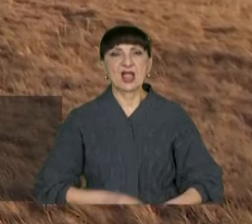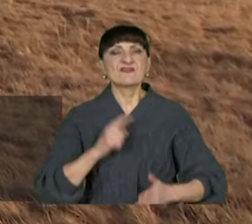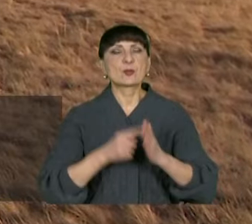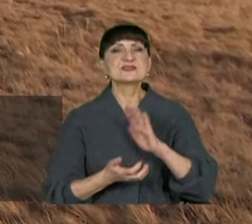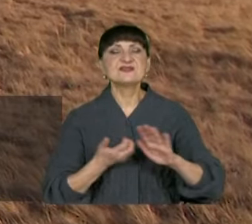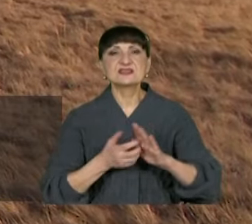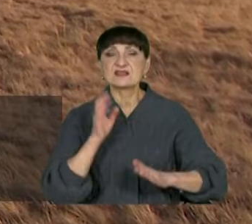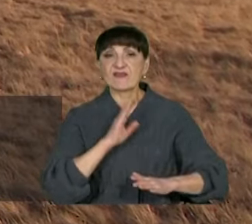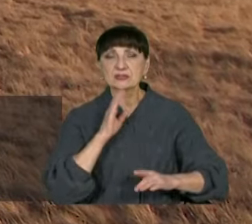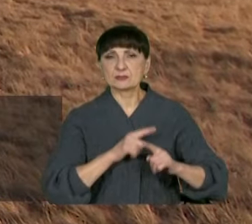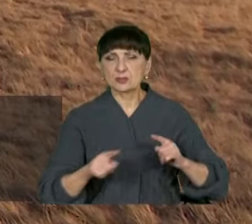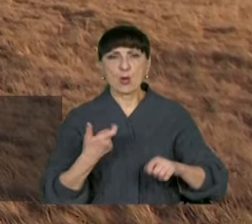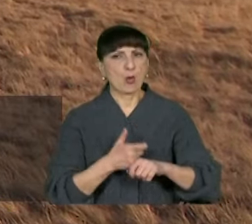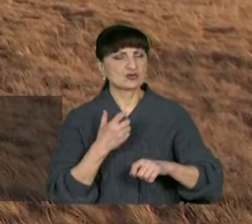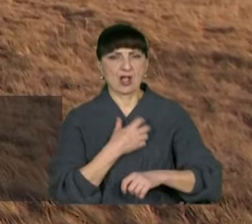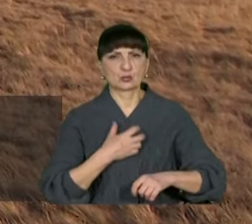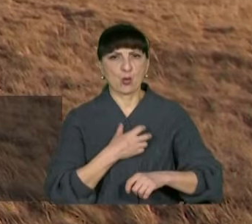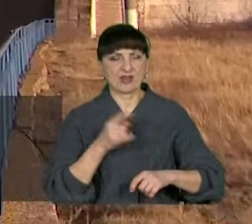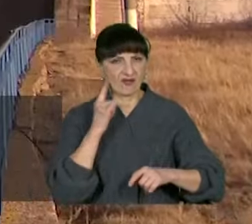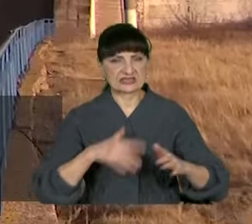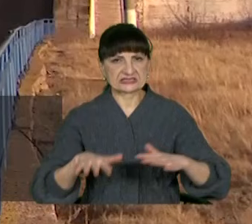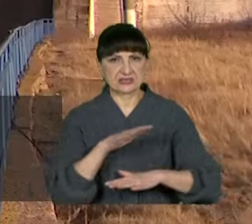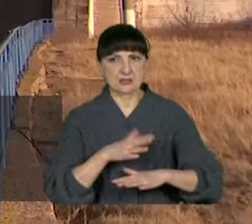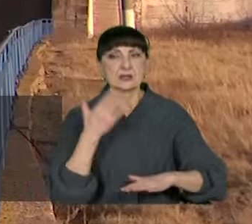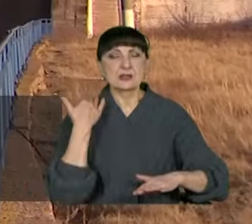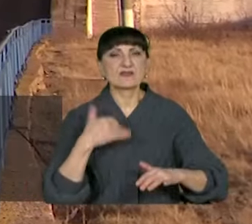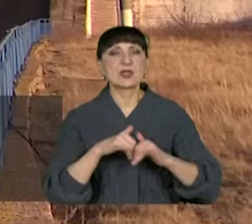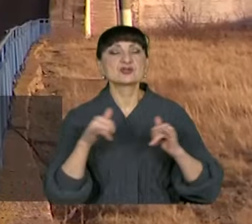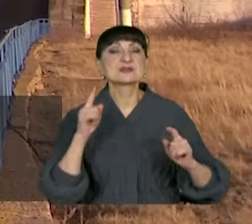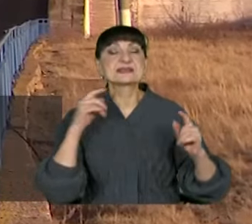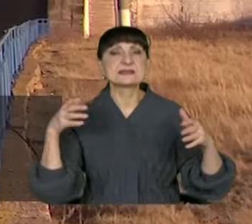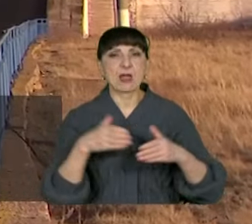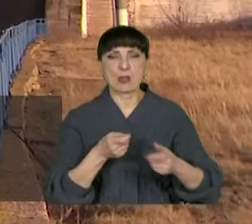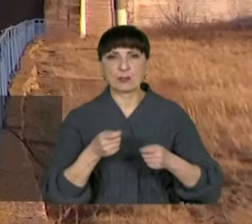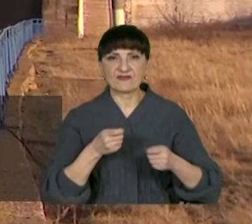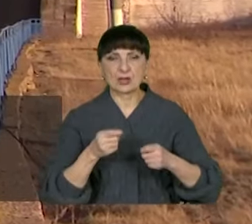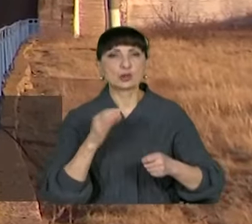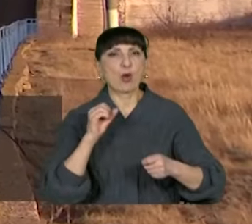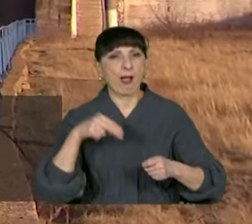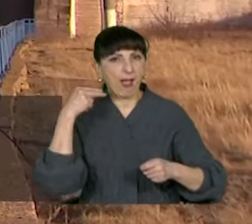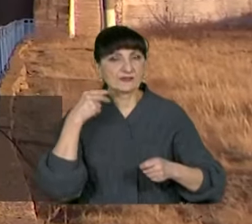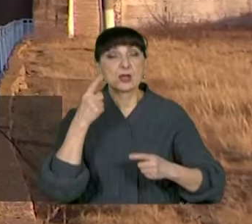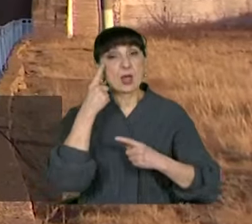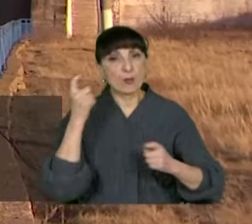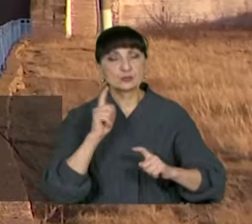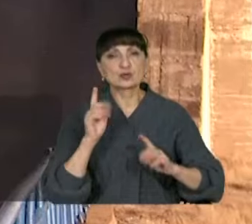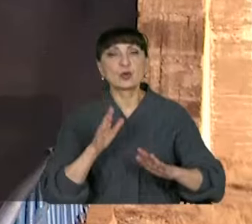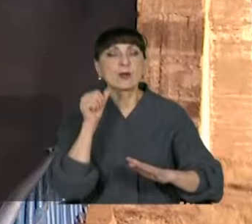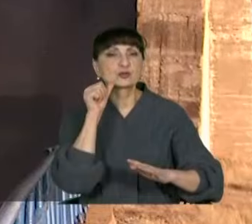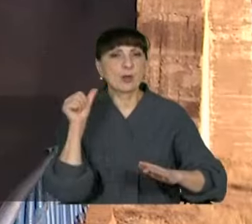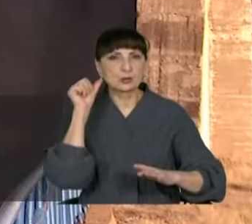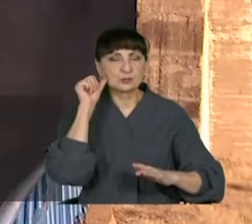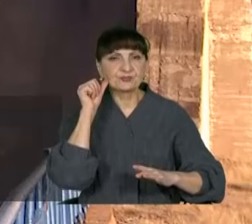дефицита воды в последнее время стал актуальным в нашей стране. Недавно на расширенном заседании правительства Касым-Жомарт Токаев напомнил, что только в прошлом